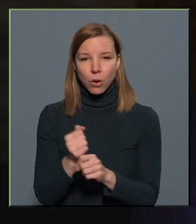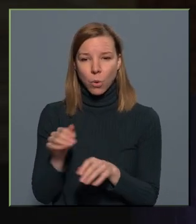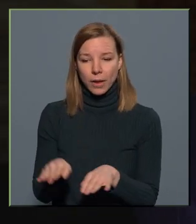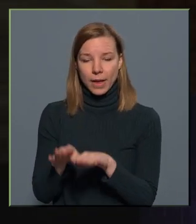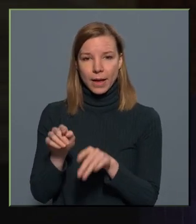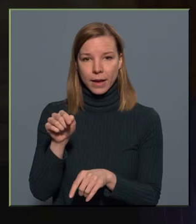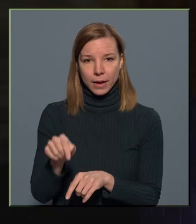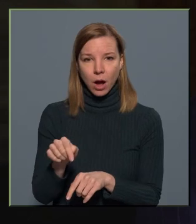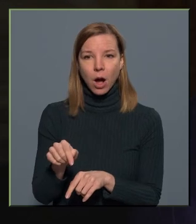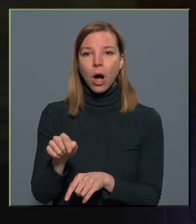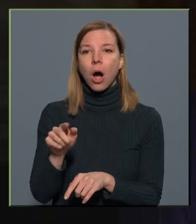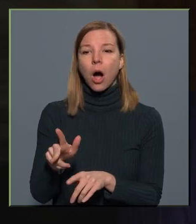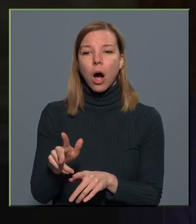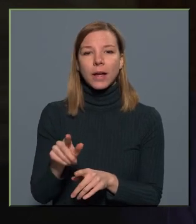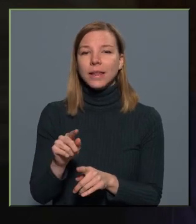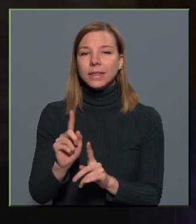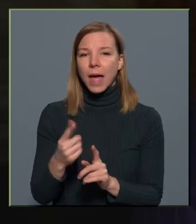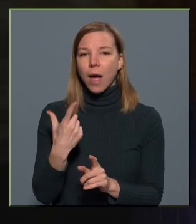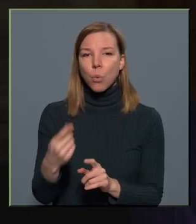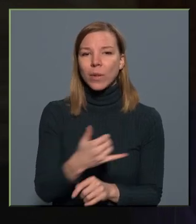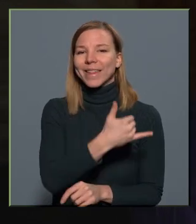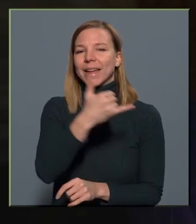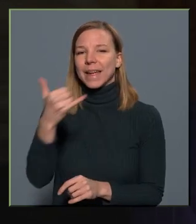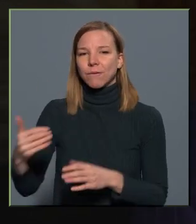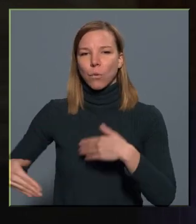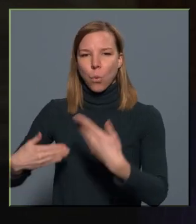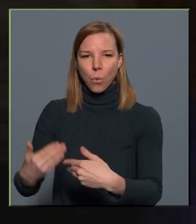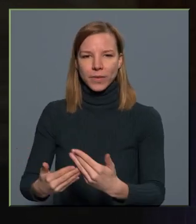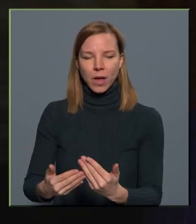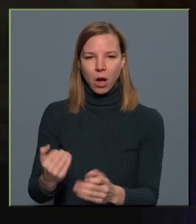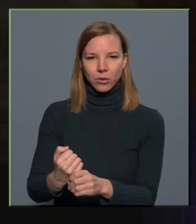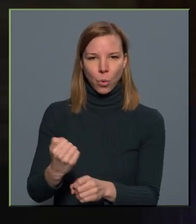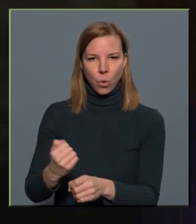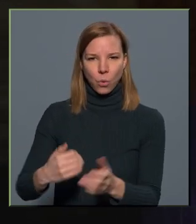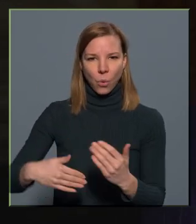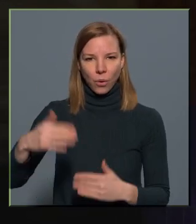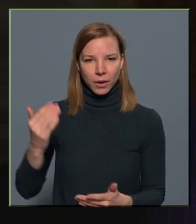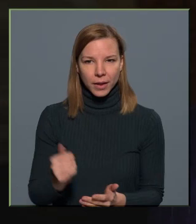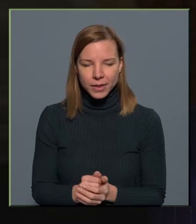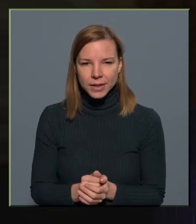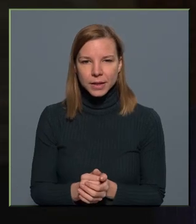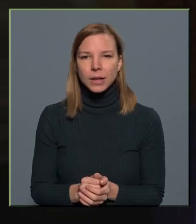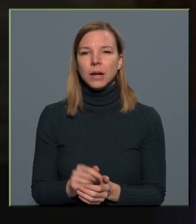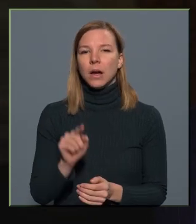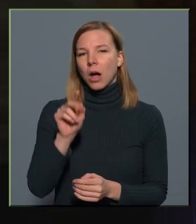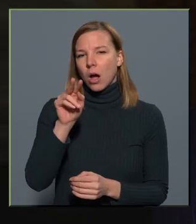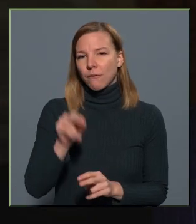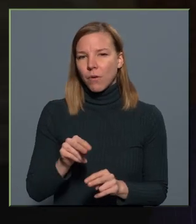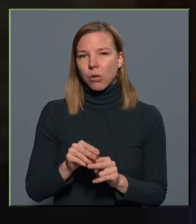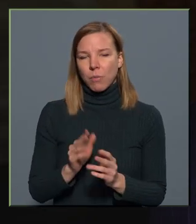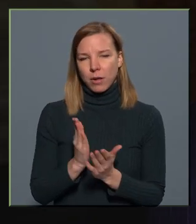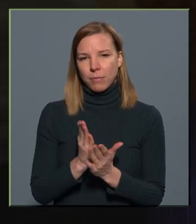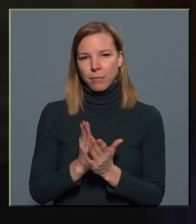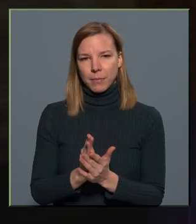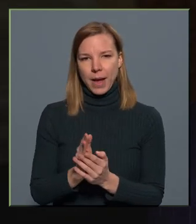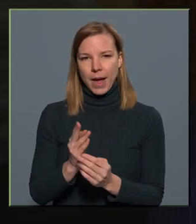aki legalább 20 évet ne töltött volna el a szakosztályban, vagy még annál is többet. Tehát itt egy olyan kialakított